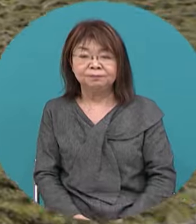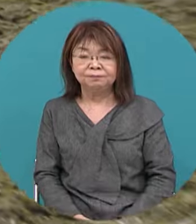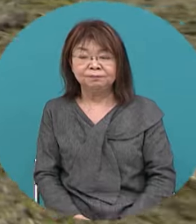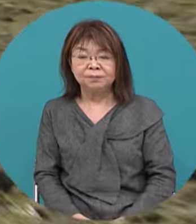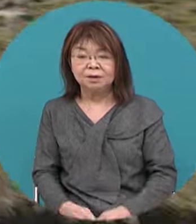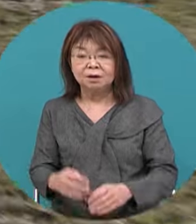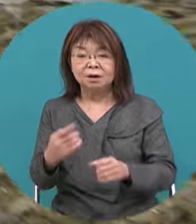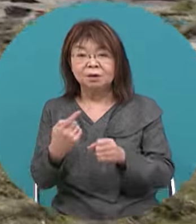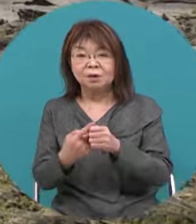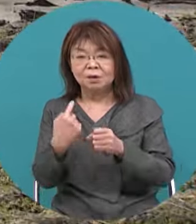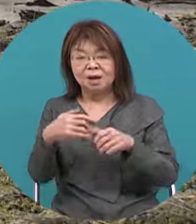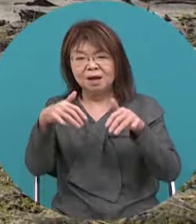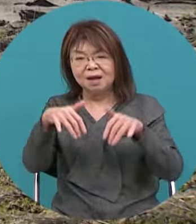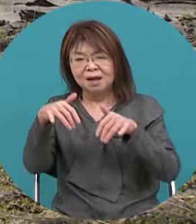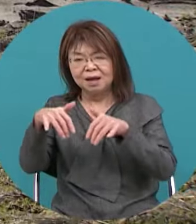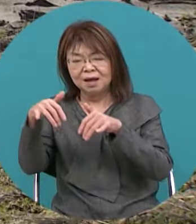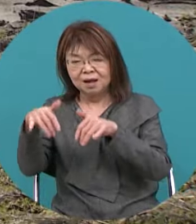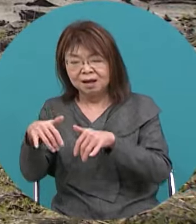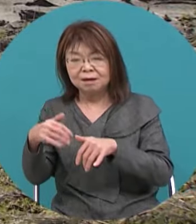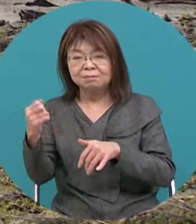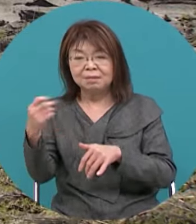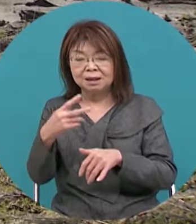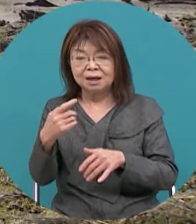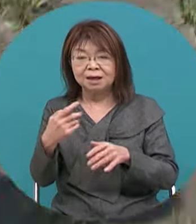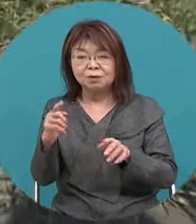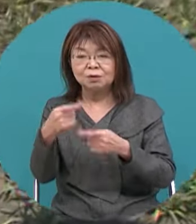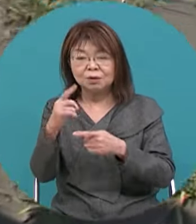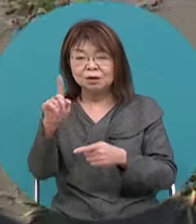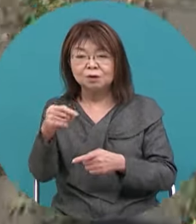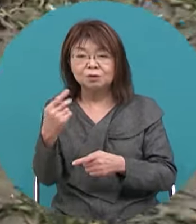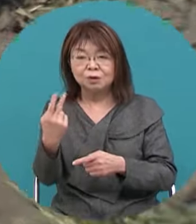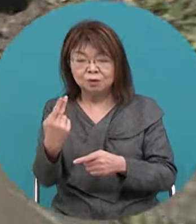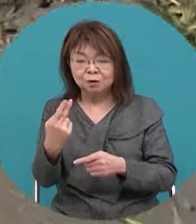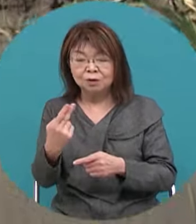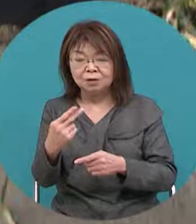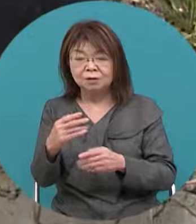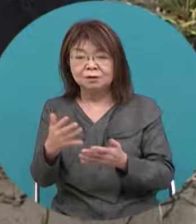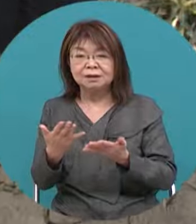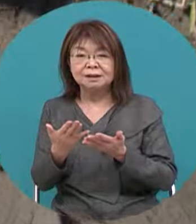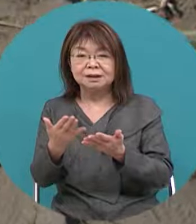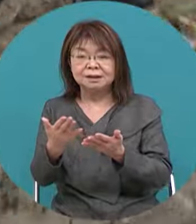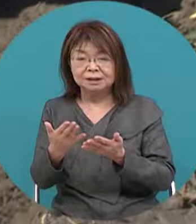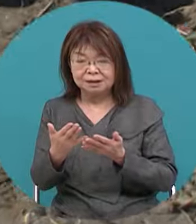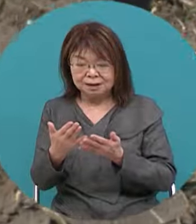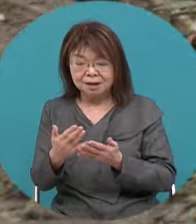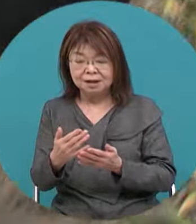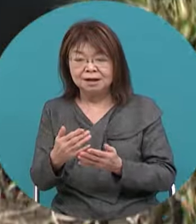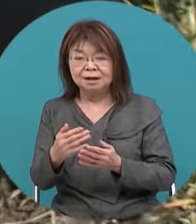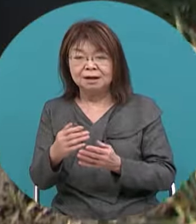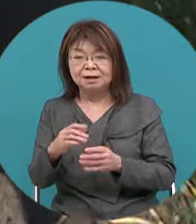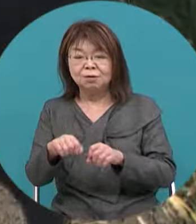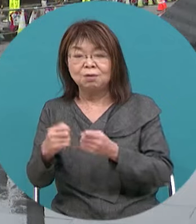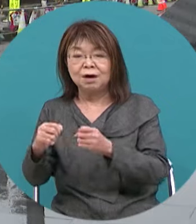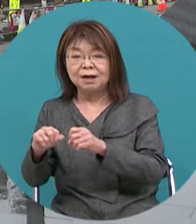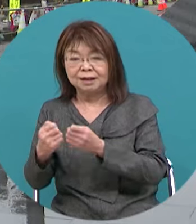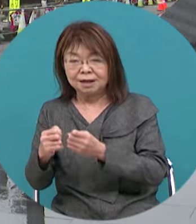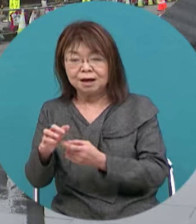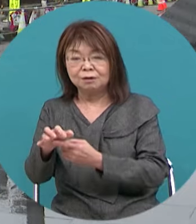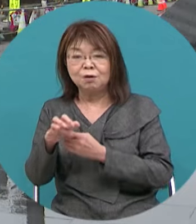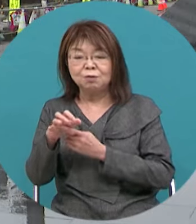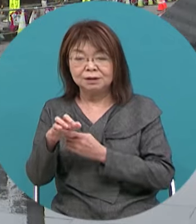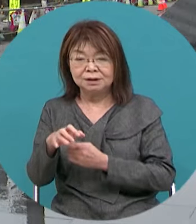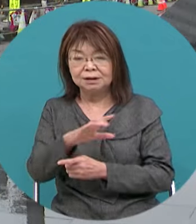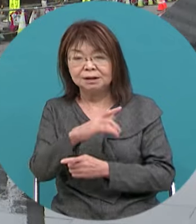去年の大雨や能登半島地震により被災した農地や市道などの復旧に合わせておよ